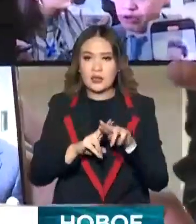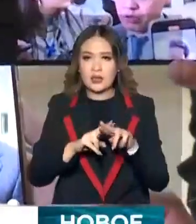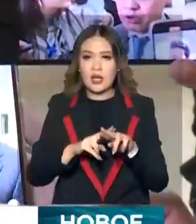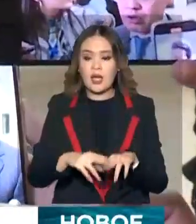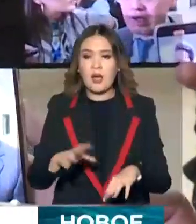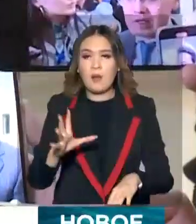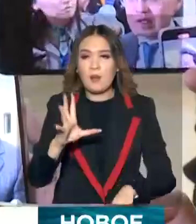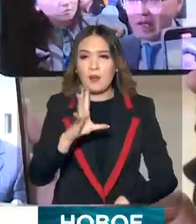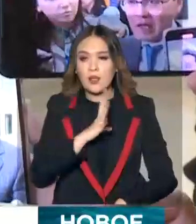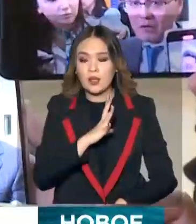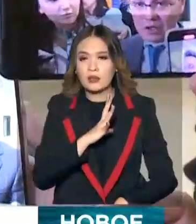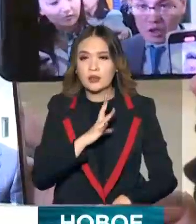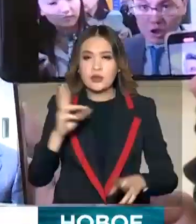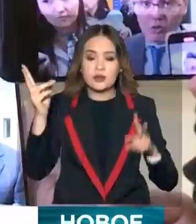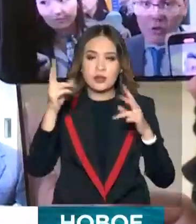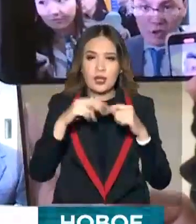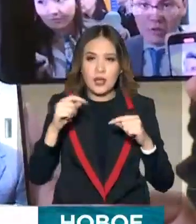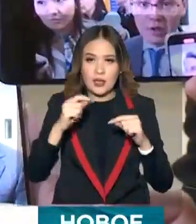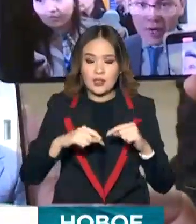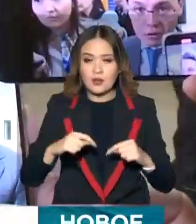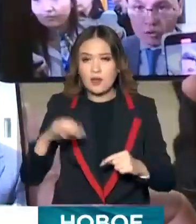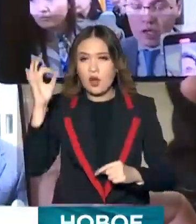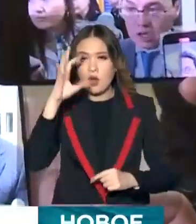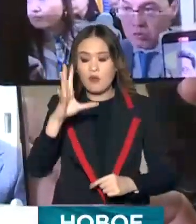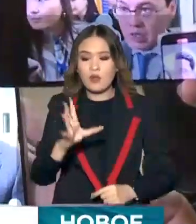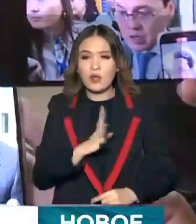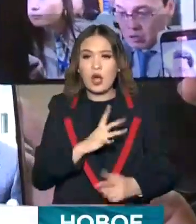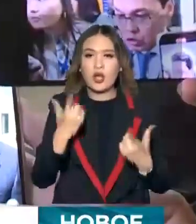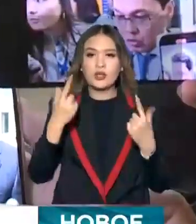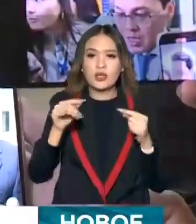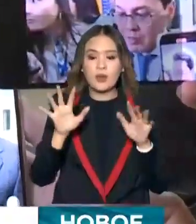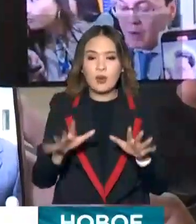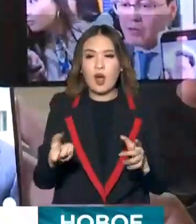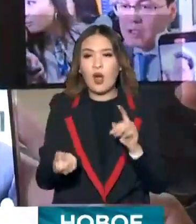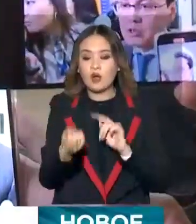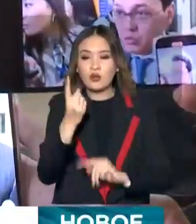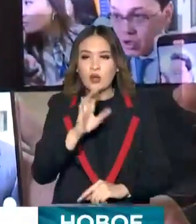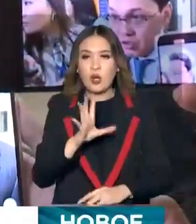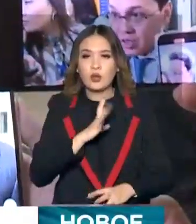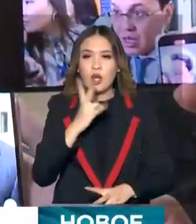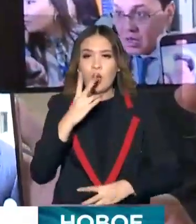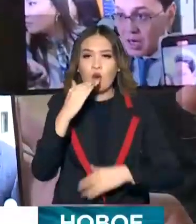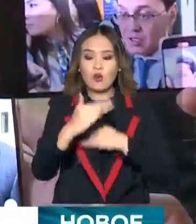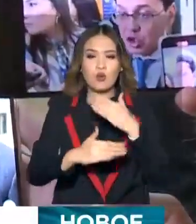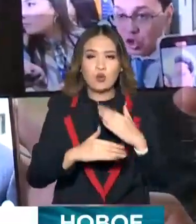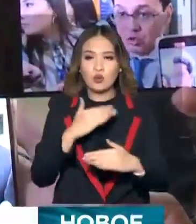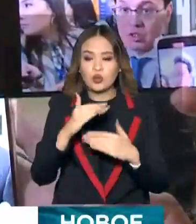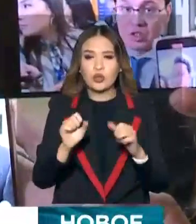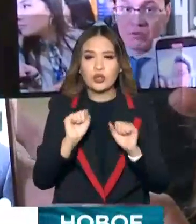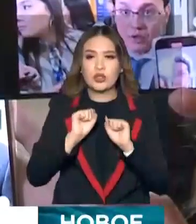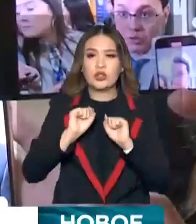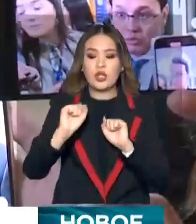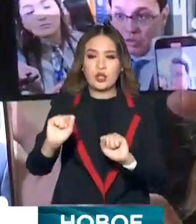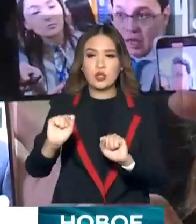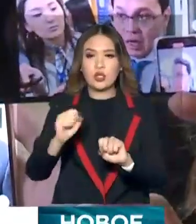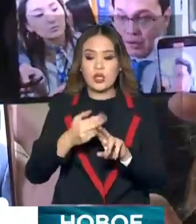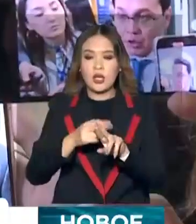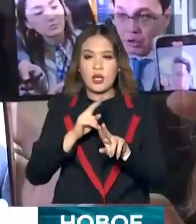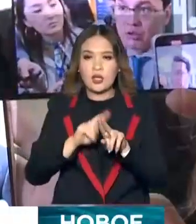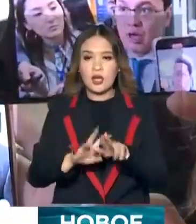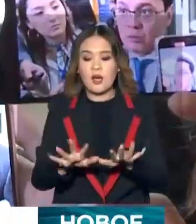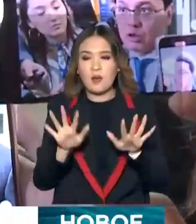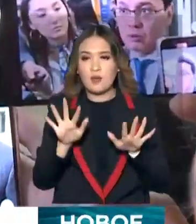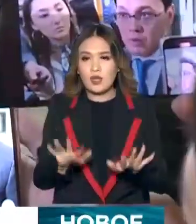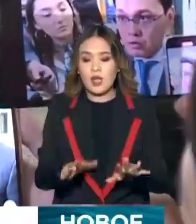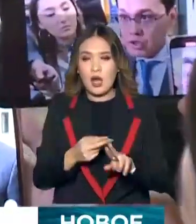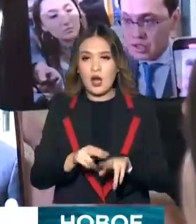того, чтобы не только исследовать, из-за чего это было или откуда это было, а для того, чтобы повысить уровень защищенности инфраструктуры,